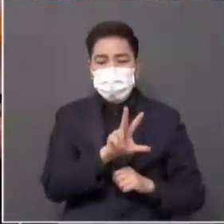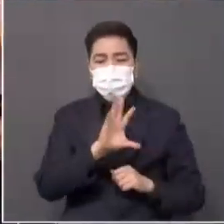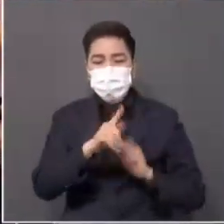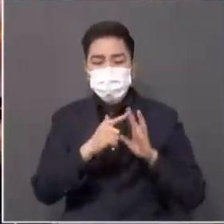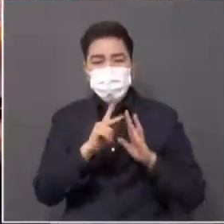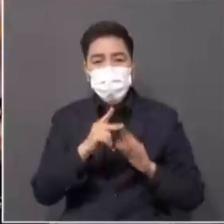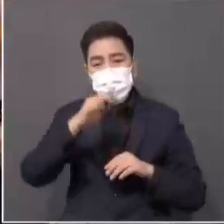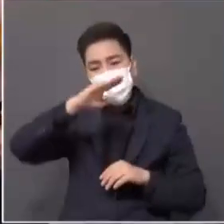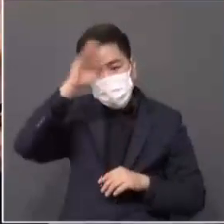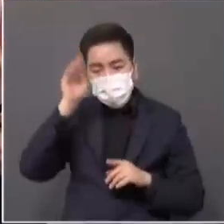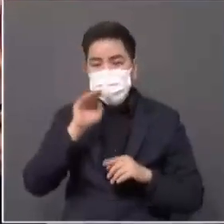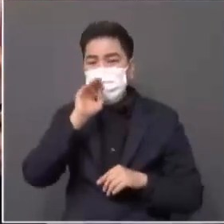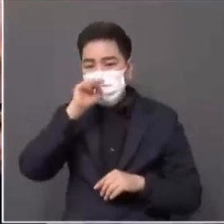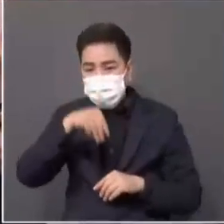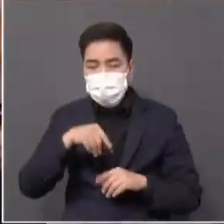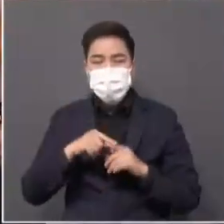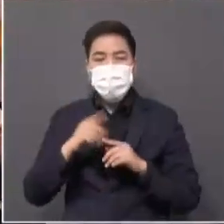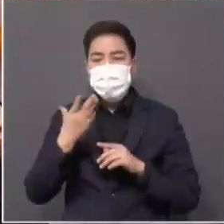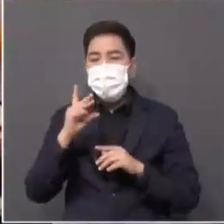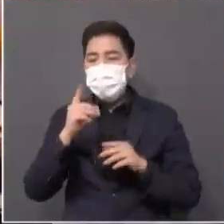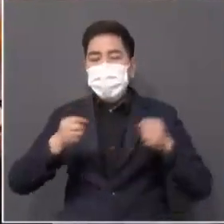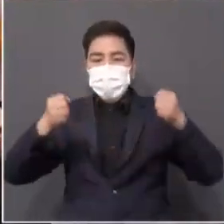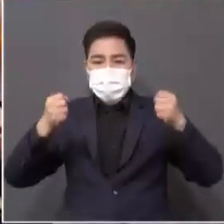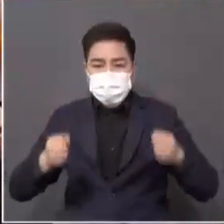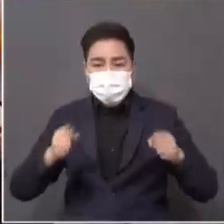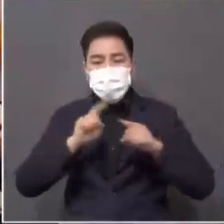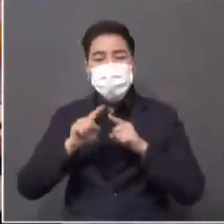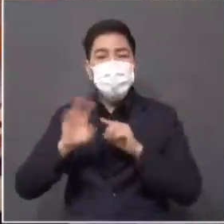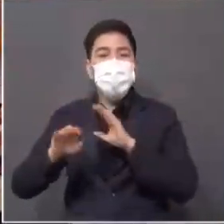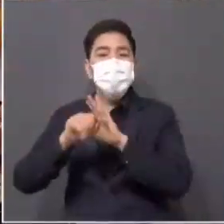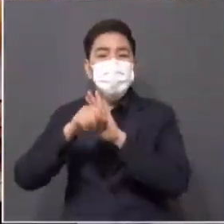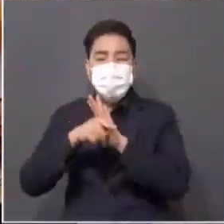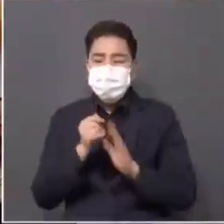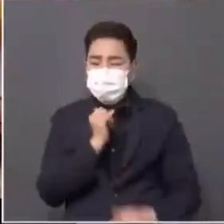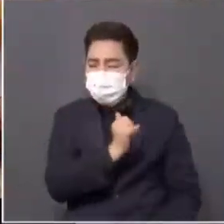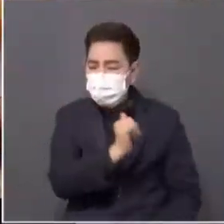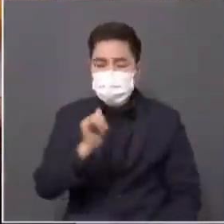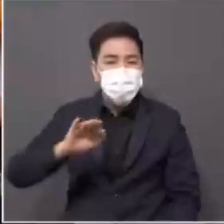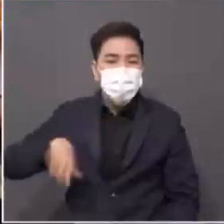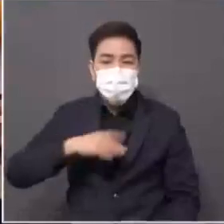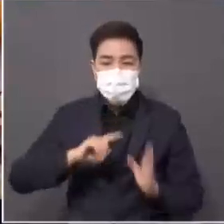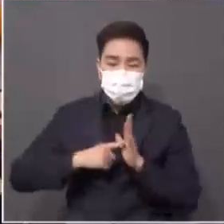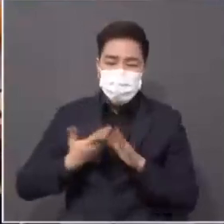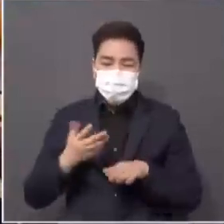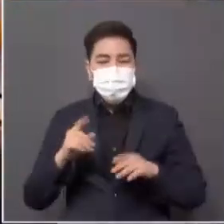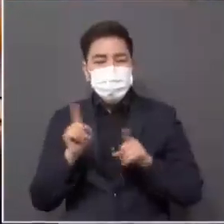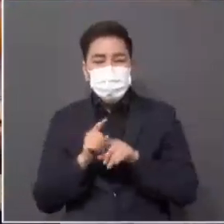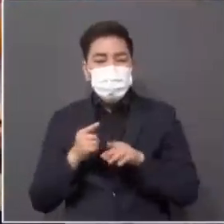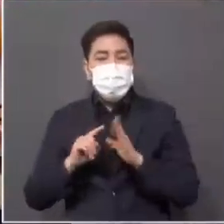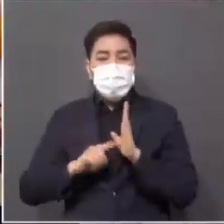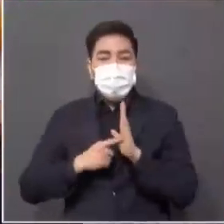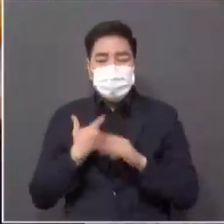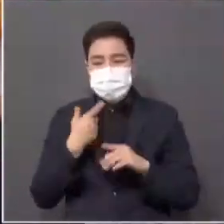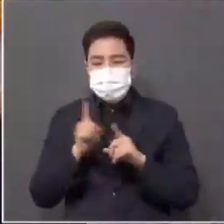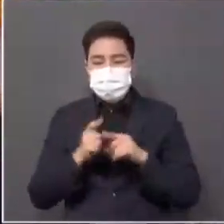บางนางบวชด่านช้างหนองหญ้าไซดอนเจดีย์ในจังหวัดสุพรรณบุรีล่ะค่ะเริ่มขบวนก็เอาฤกษ์เอาชัยกันที่